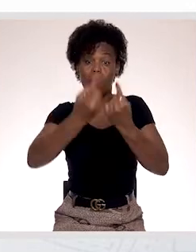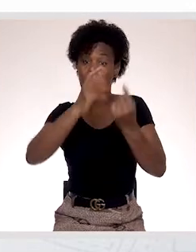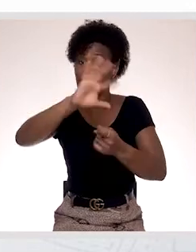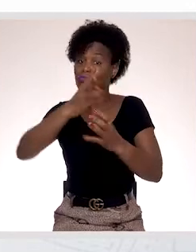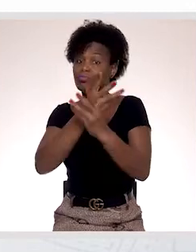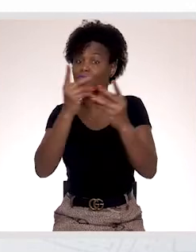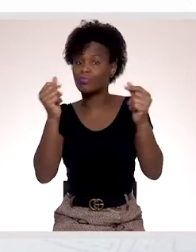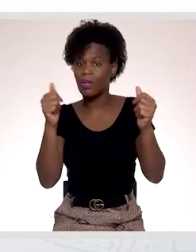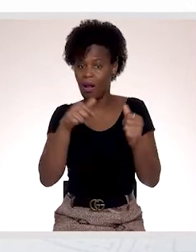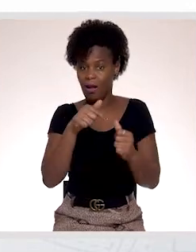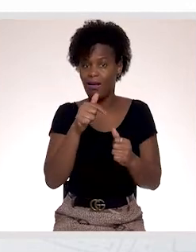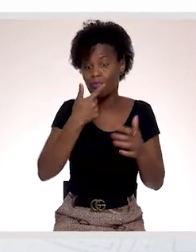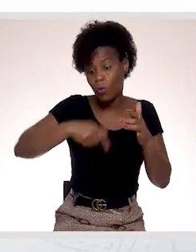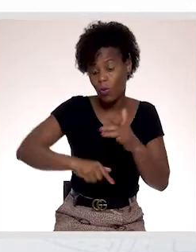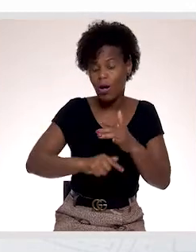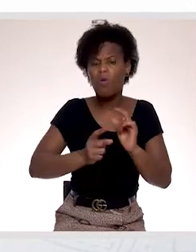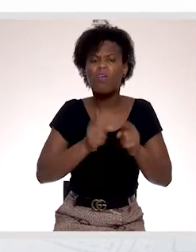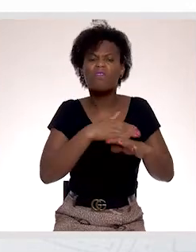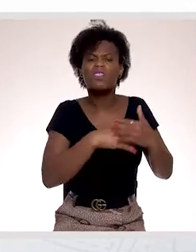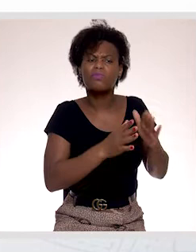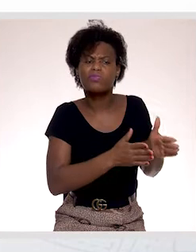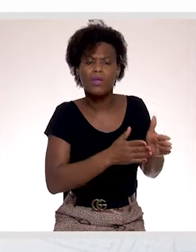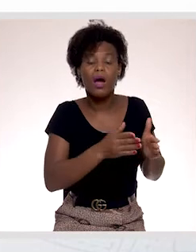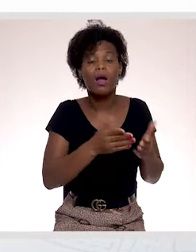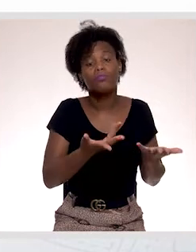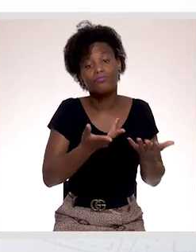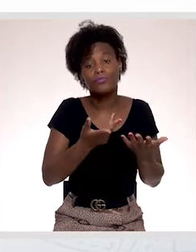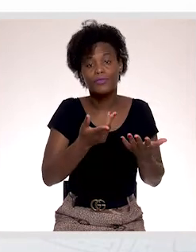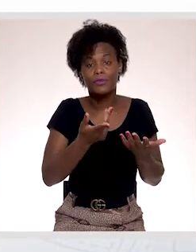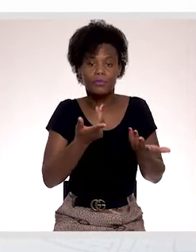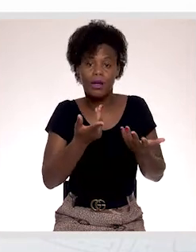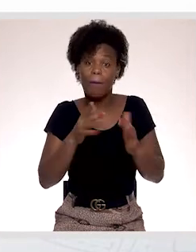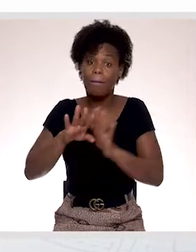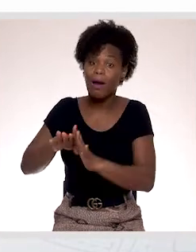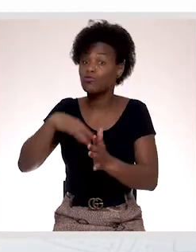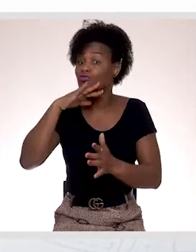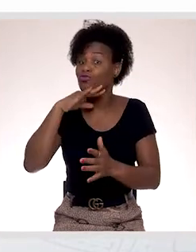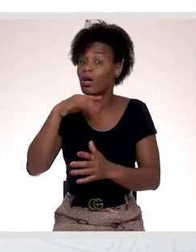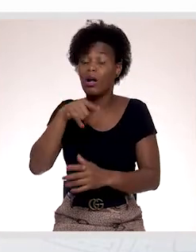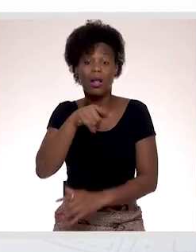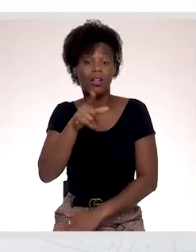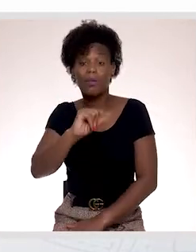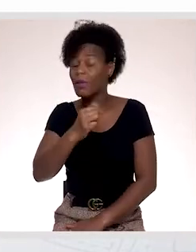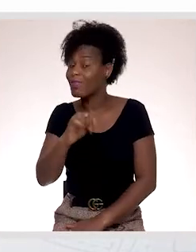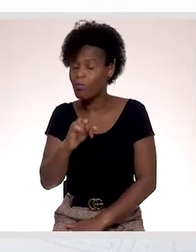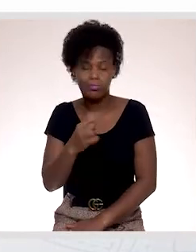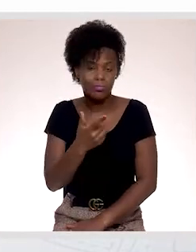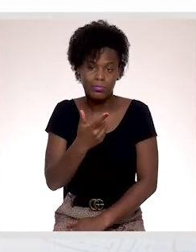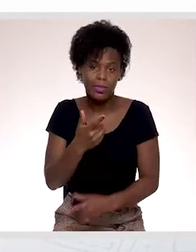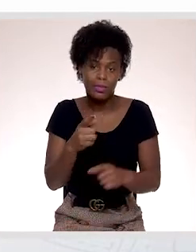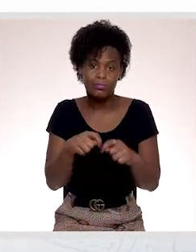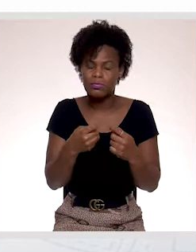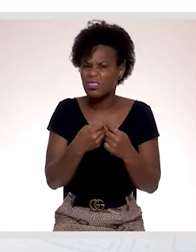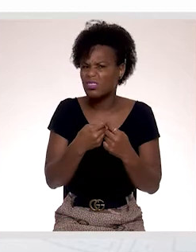ça? Il faut limiter la pollution et respecter la nature. Et par exemple, il ne faut pas jeter de papier par terre, n'est-ce pas